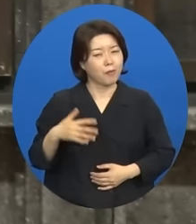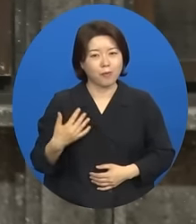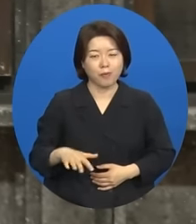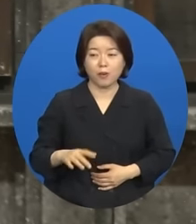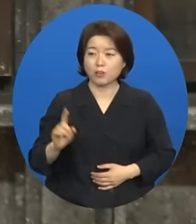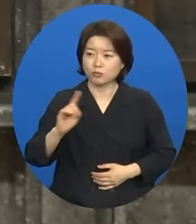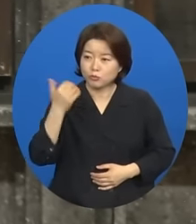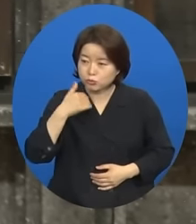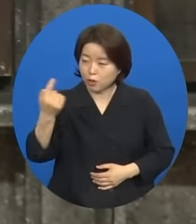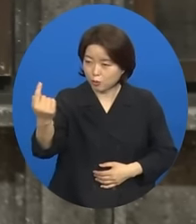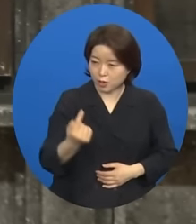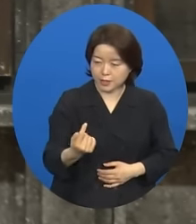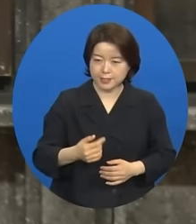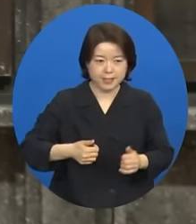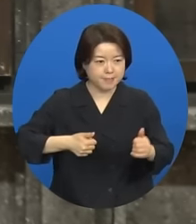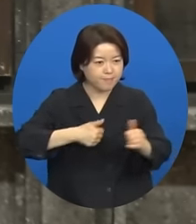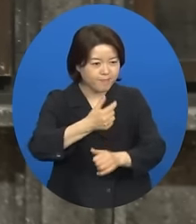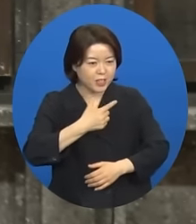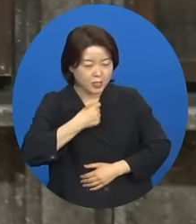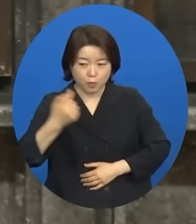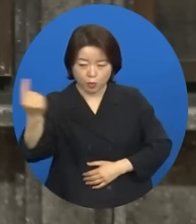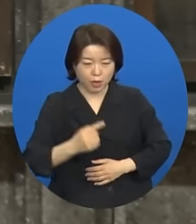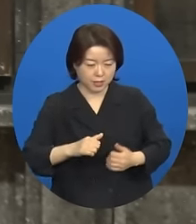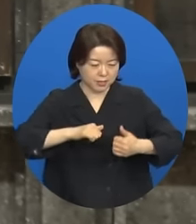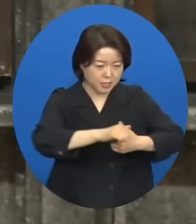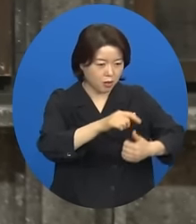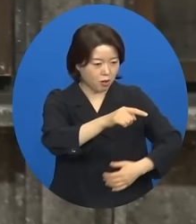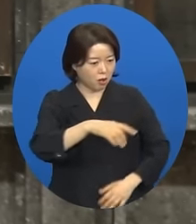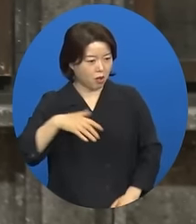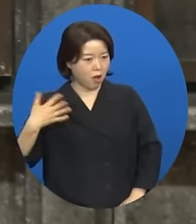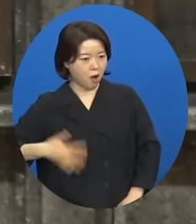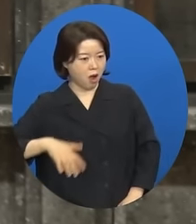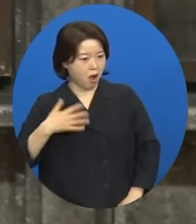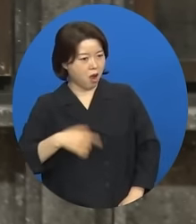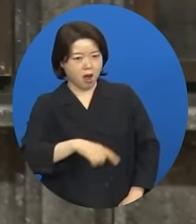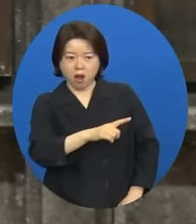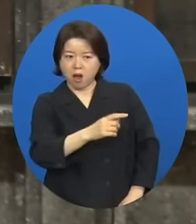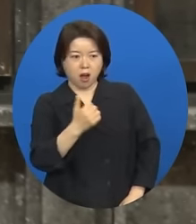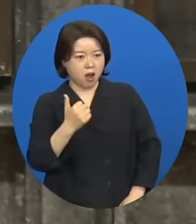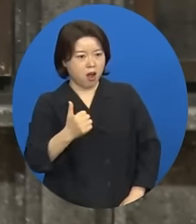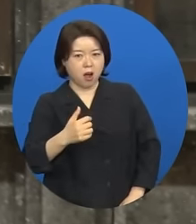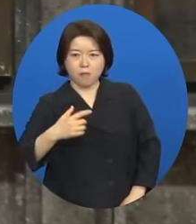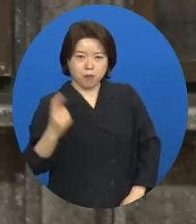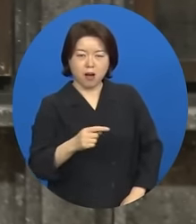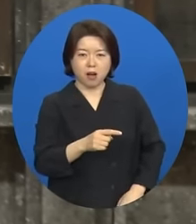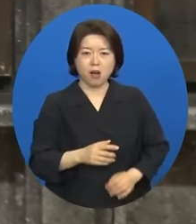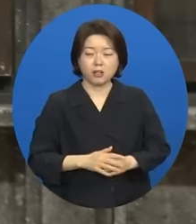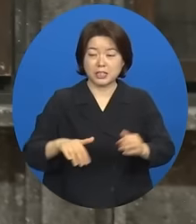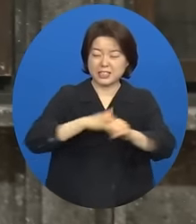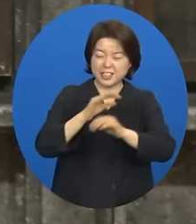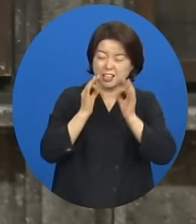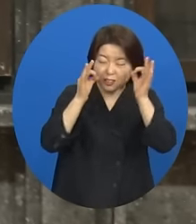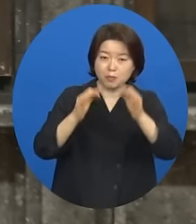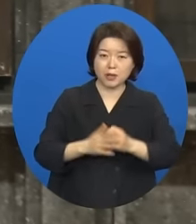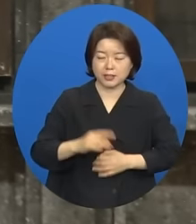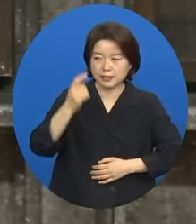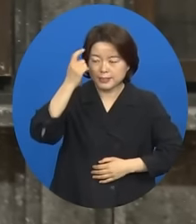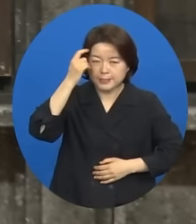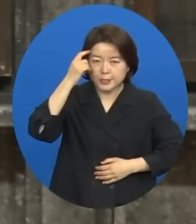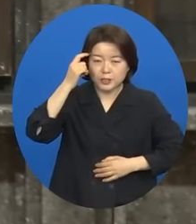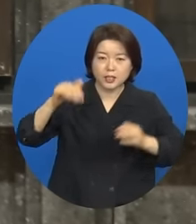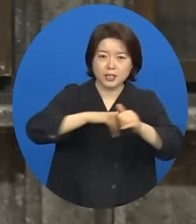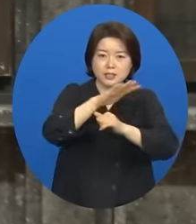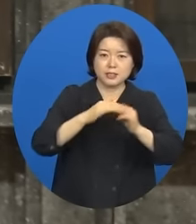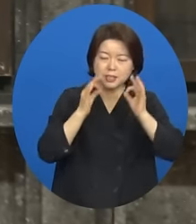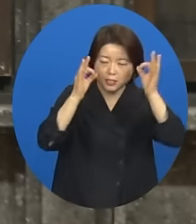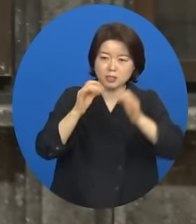사람이 와가지고 이겨보려고 왔는데 이게 지금 보통 센 게 아닌 거야. 이 야곱이. 게다가 지금 상황이 절박하니까 여러분 그 정신적인 이 상황 속에서